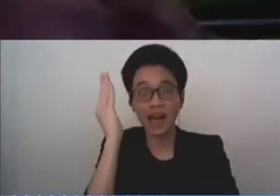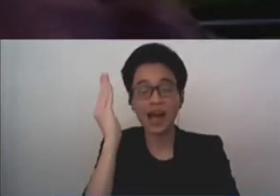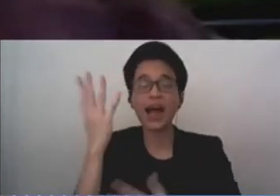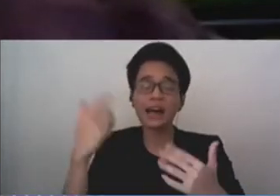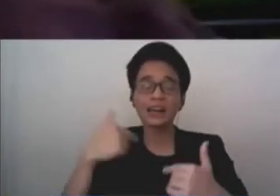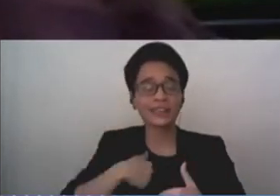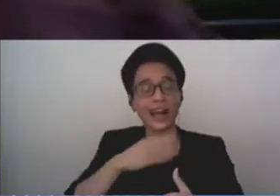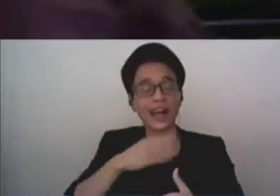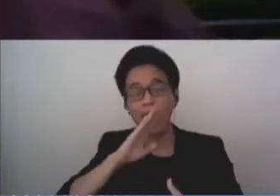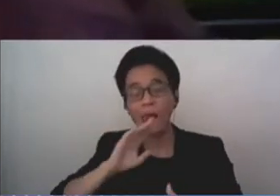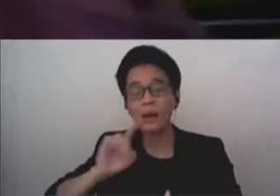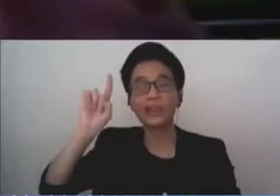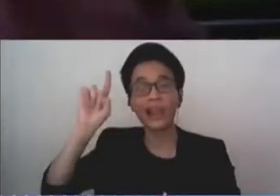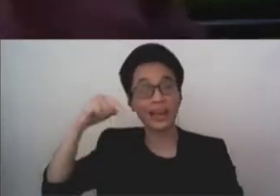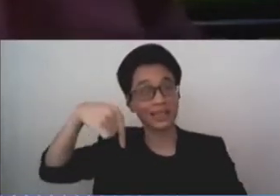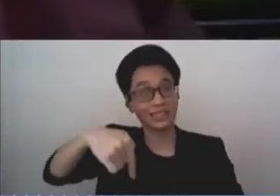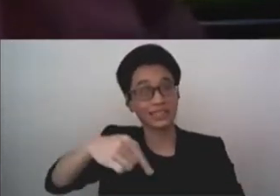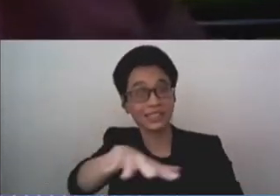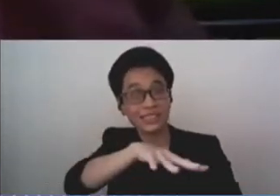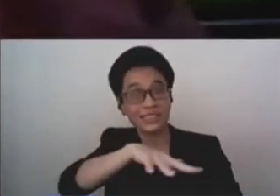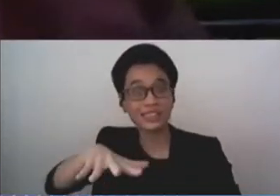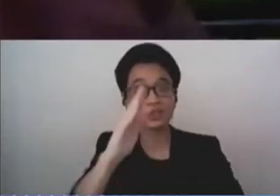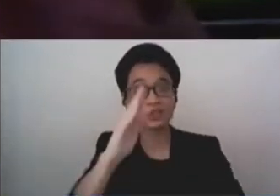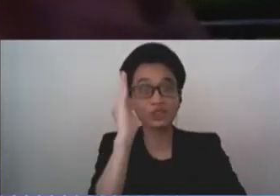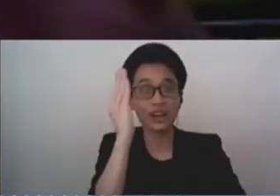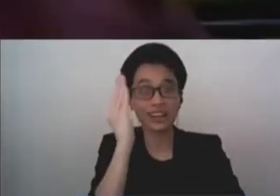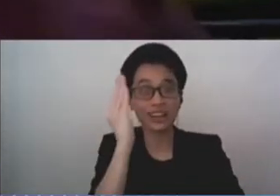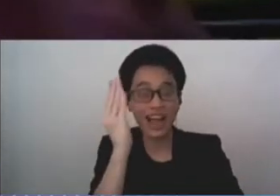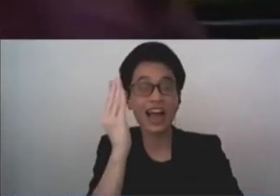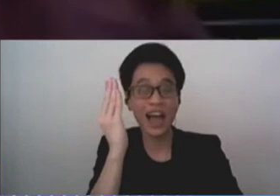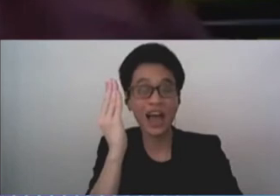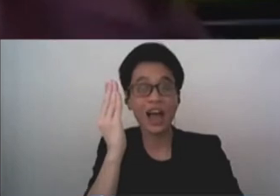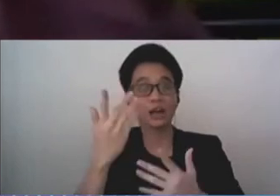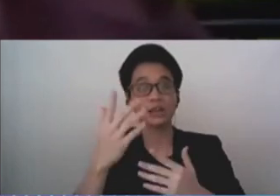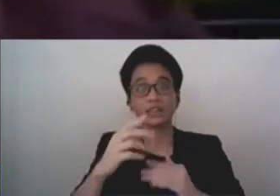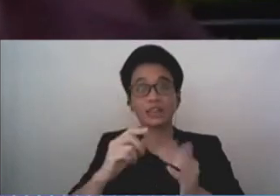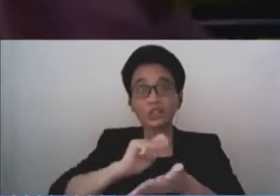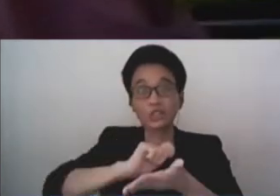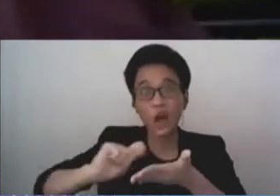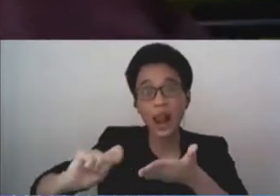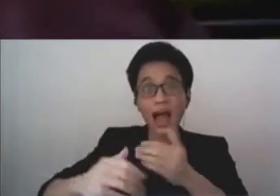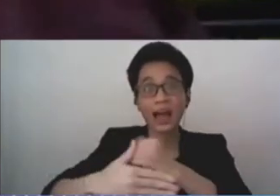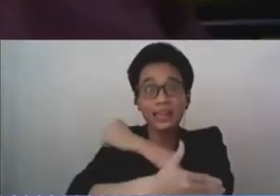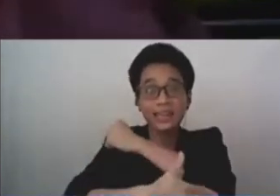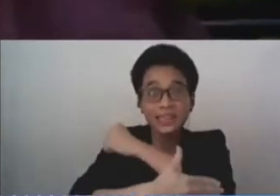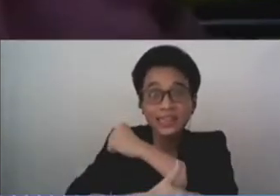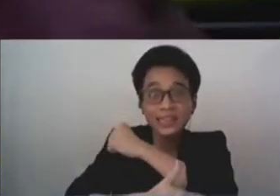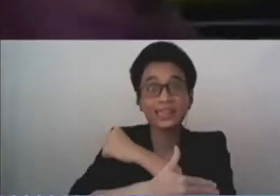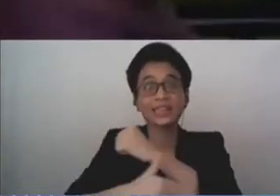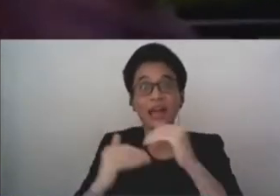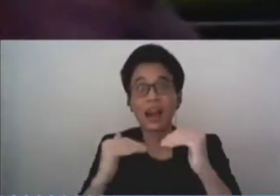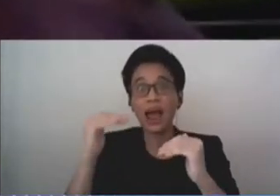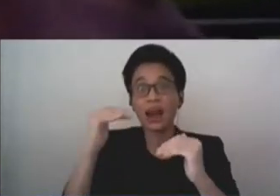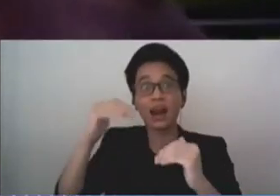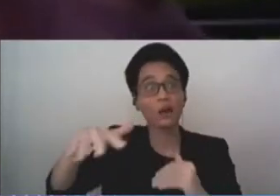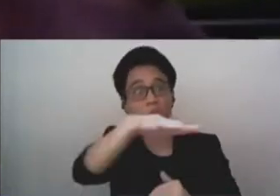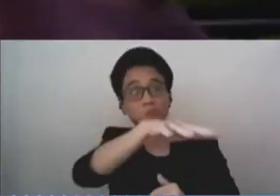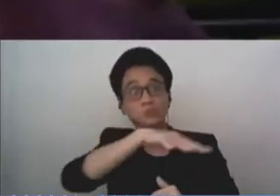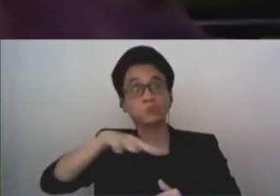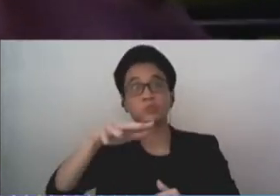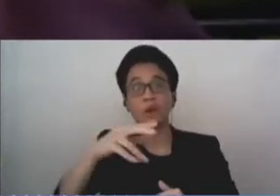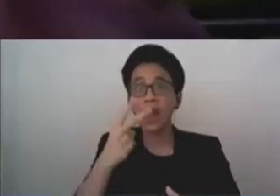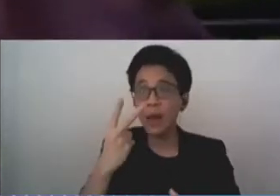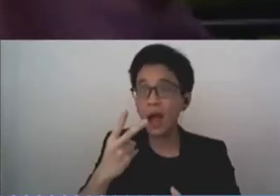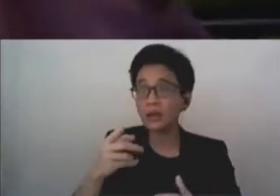alhamdulillah untuk DKI itu semua sekolah negeri tidak boleh menolak anak